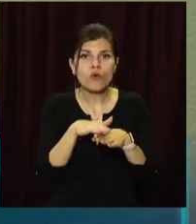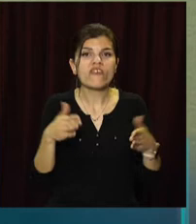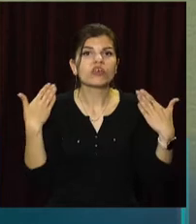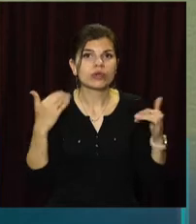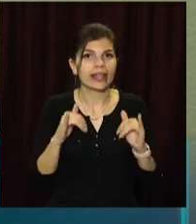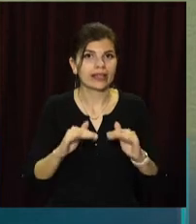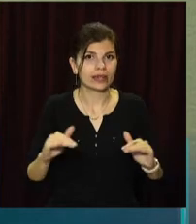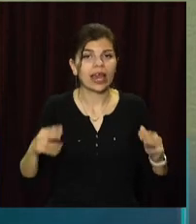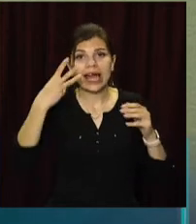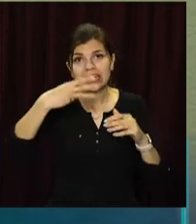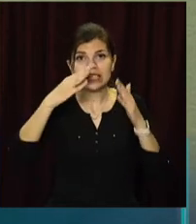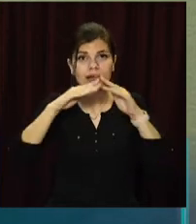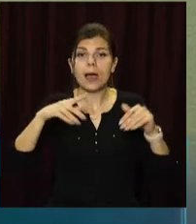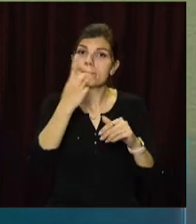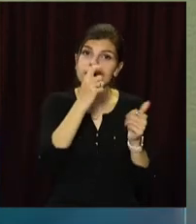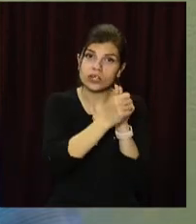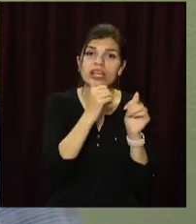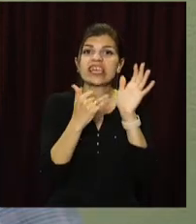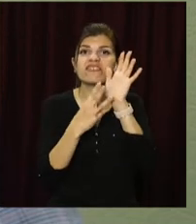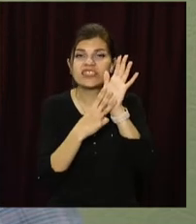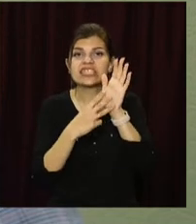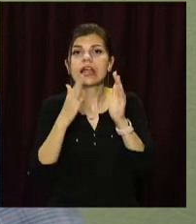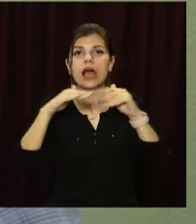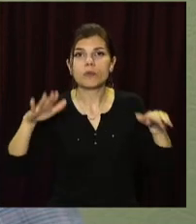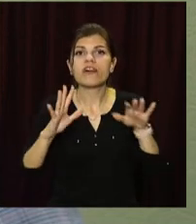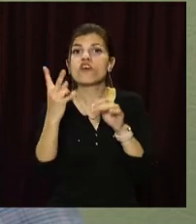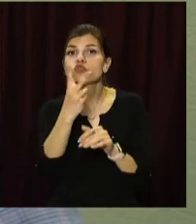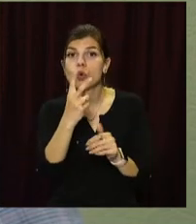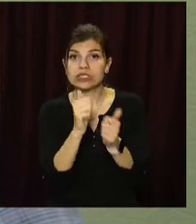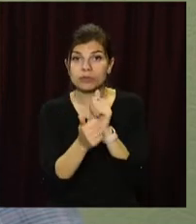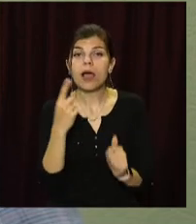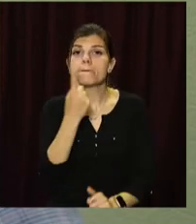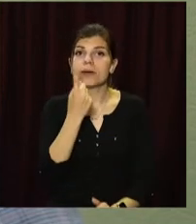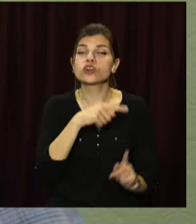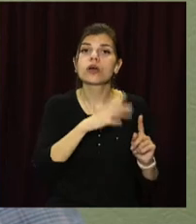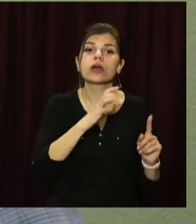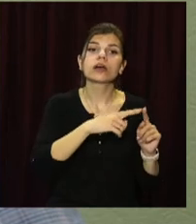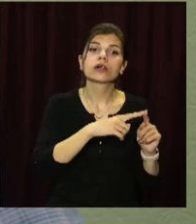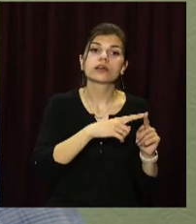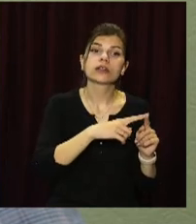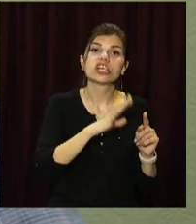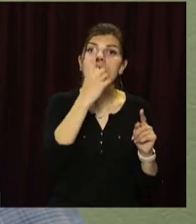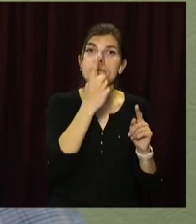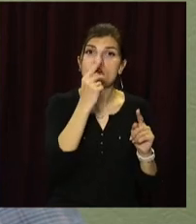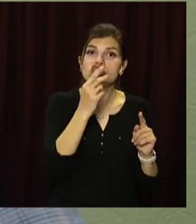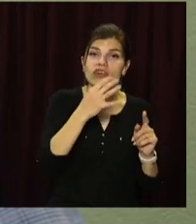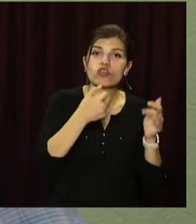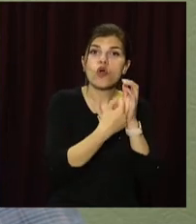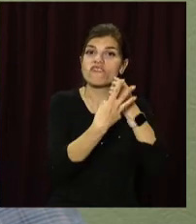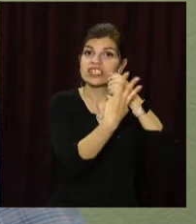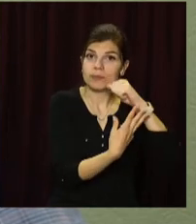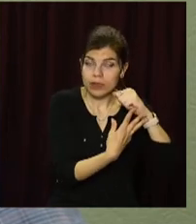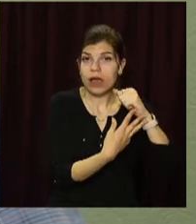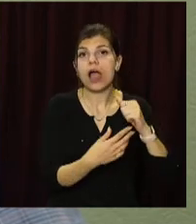відпочинок дітей. 30 таборів в першу зміну і 8 таборів в другу зміну. Перша зміна у нас буде тривати з 1 червня по 18